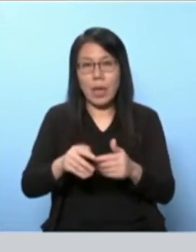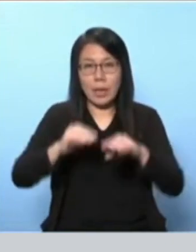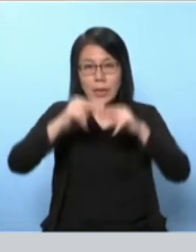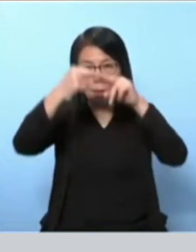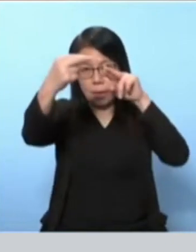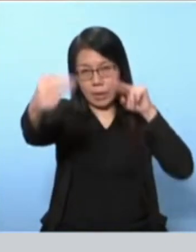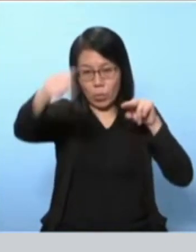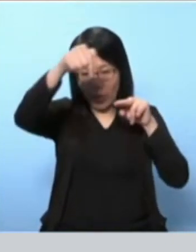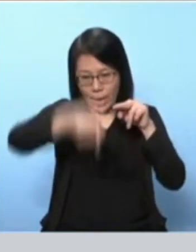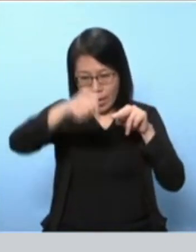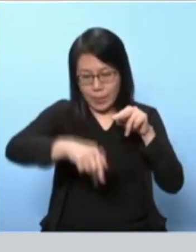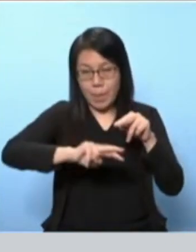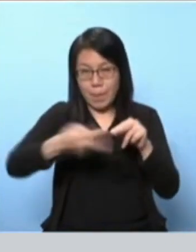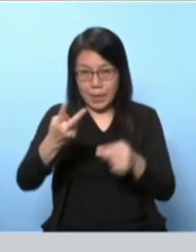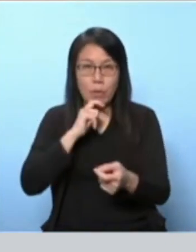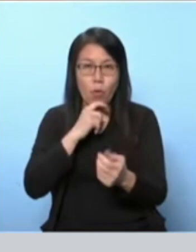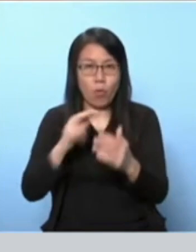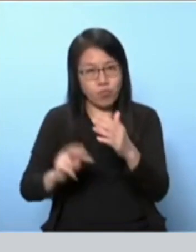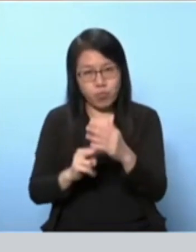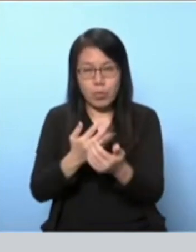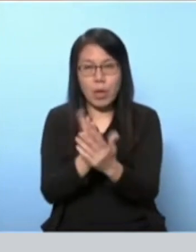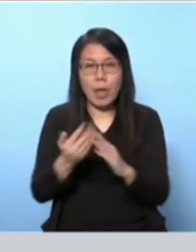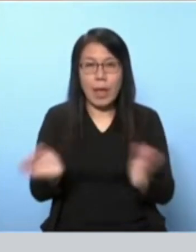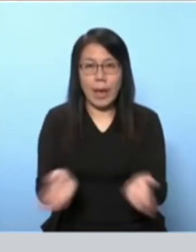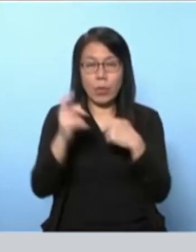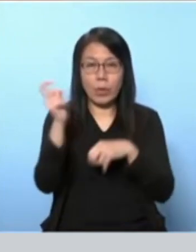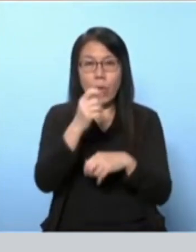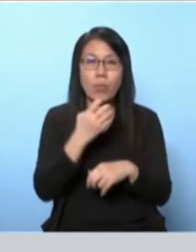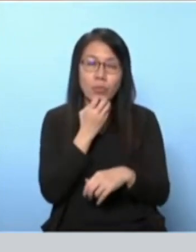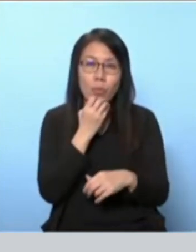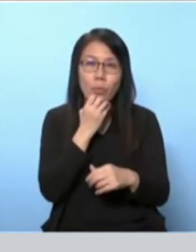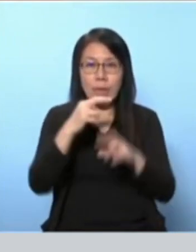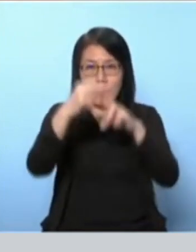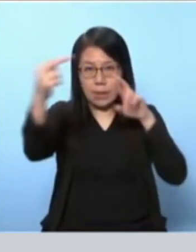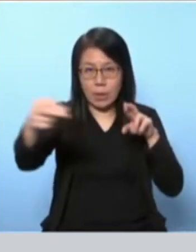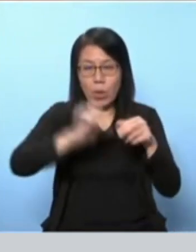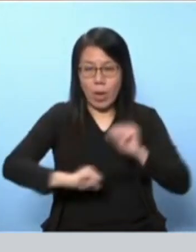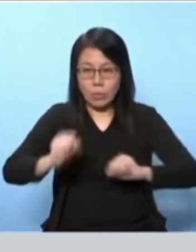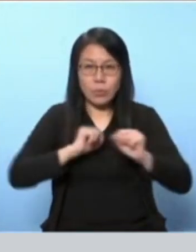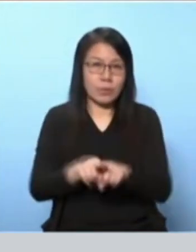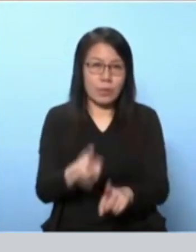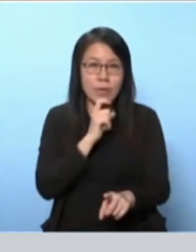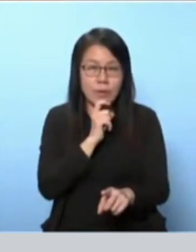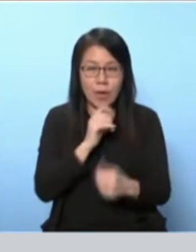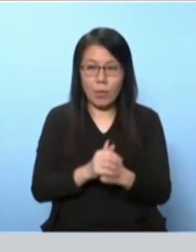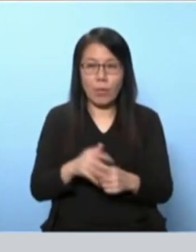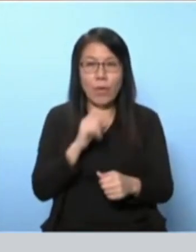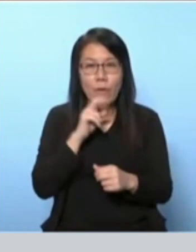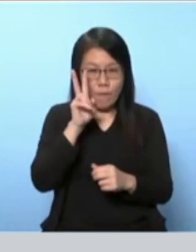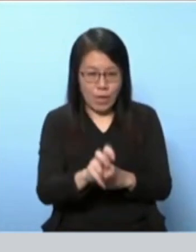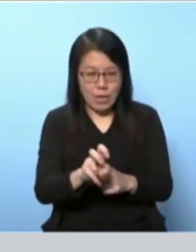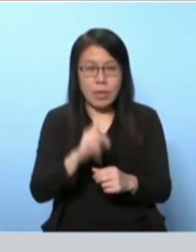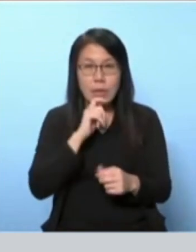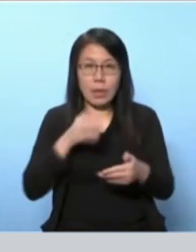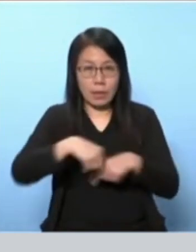咧作為改裝用途。我知道起動九龍東嘅反轉天橋底行動咧，嗰度有一個叫 Vessel 發現號嘅